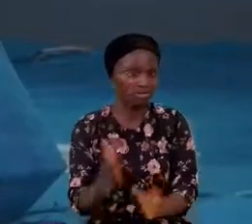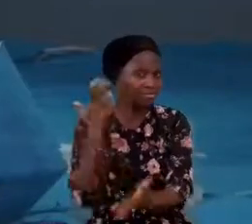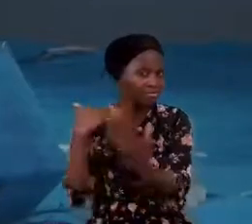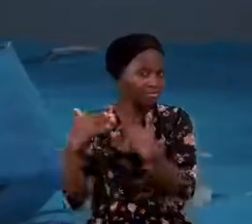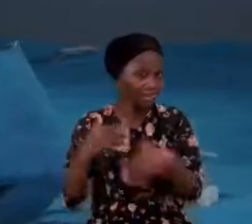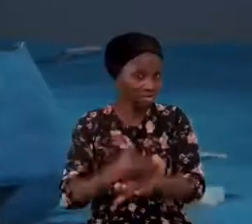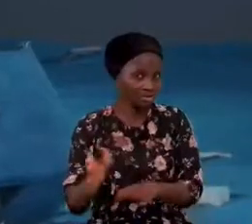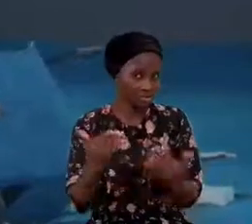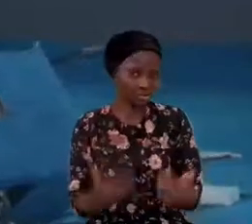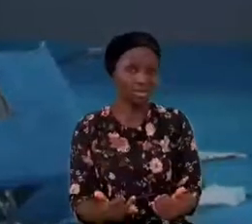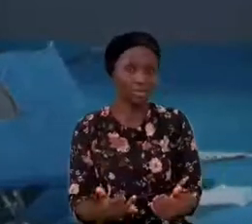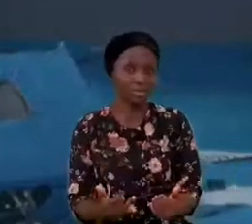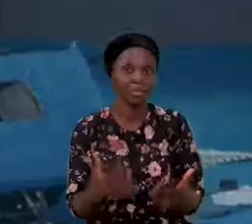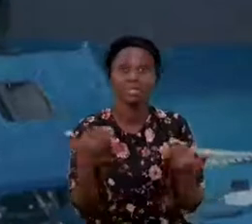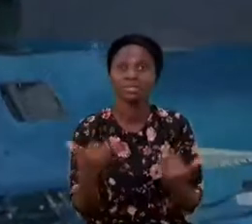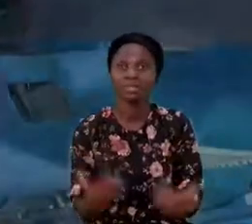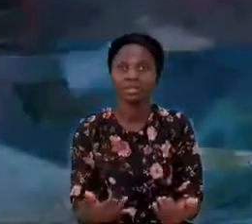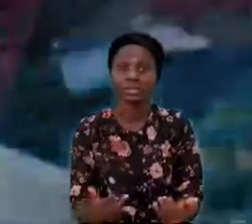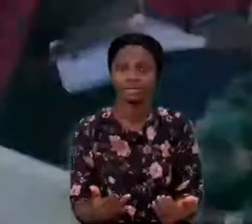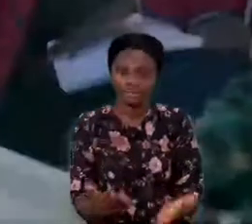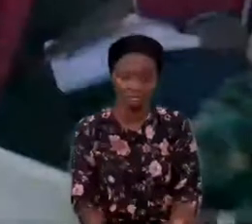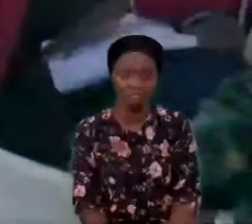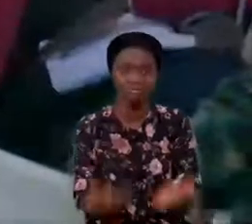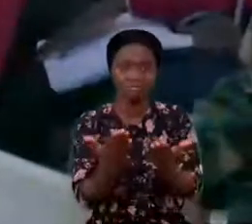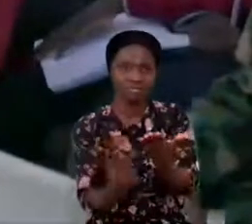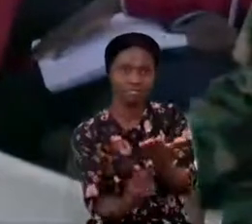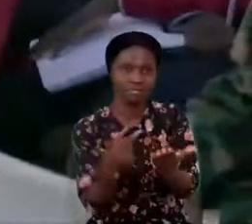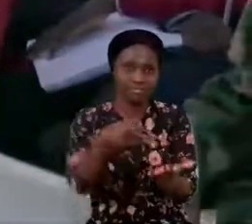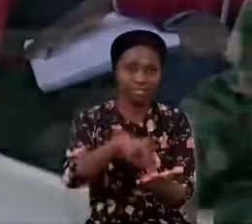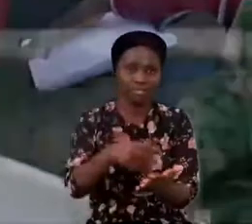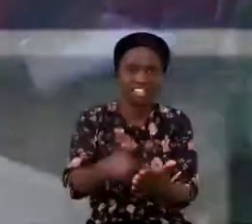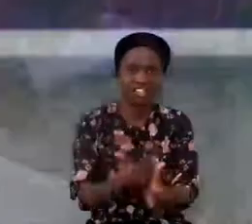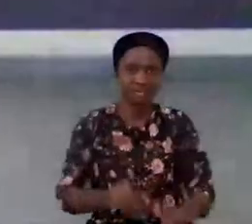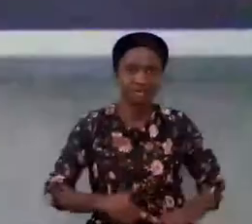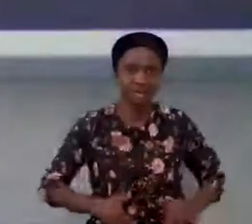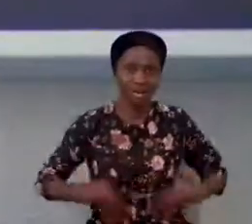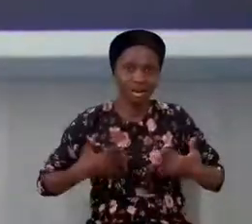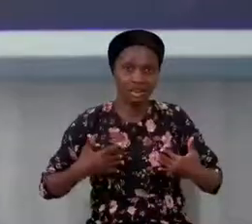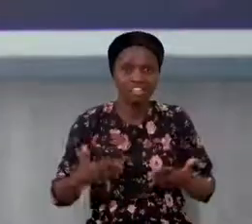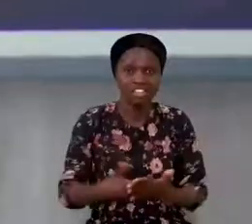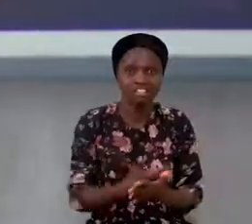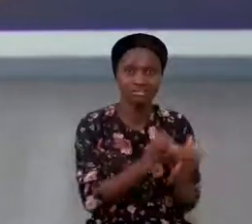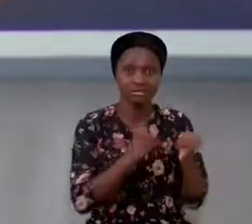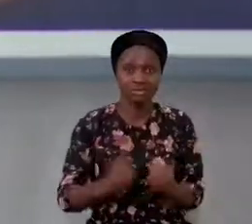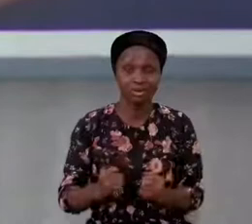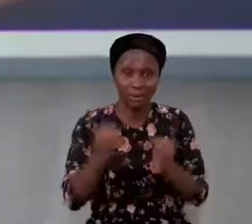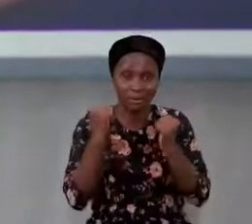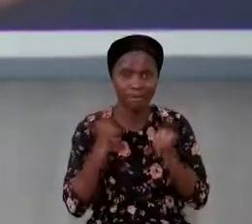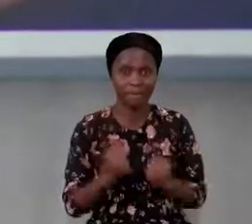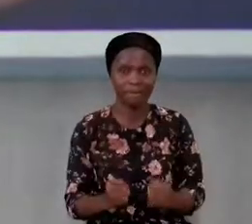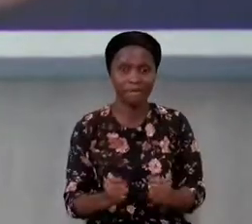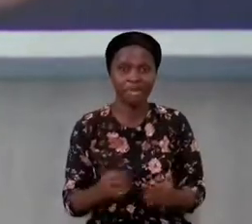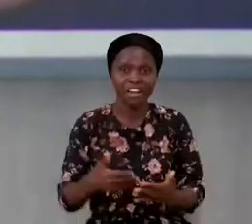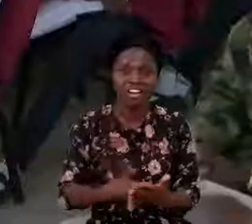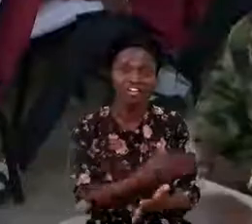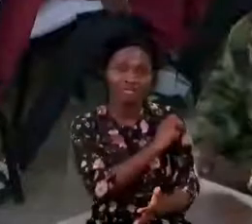nouvelle force, une nouvelle puissance, une nouvelle énergie, une nouvelle réalisation et un nouveau devoir, une nouvelle